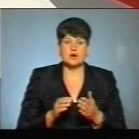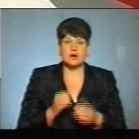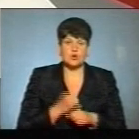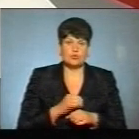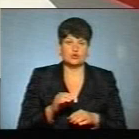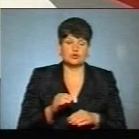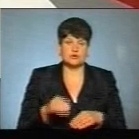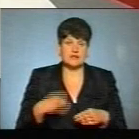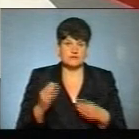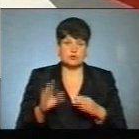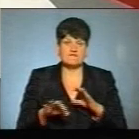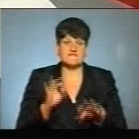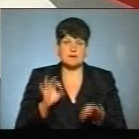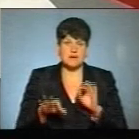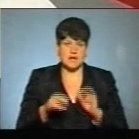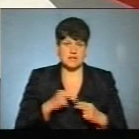вибирати працівника.